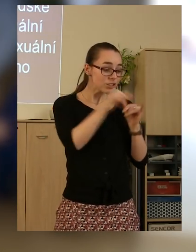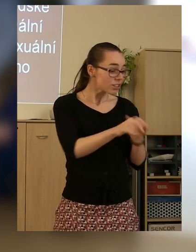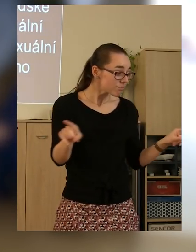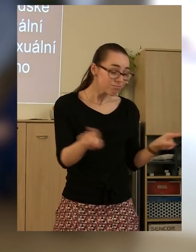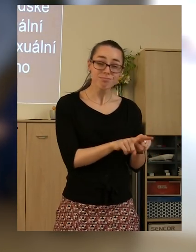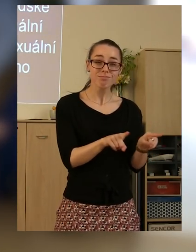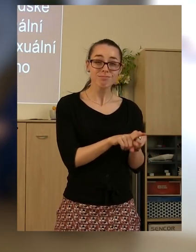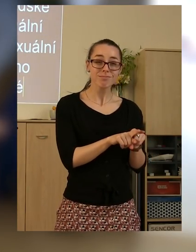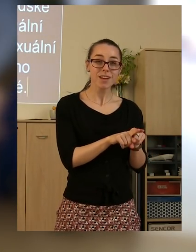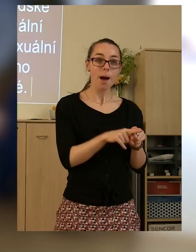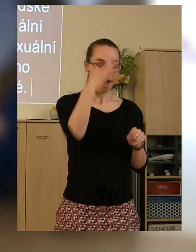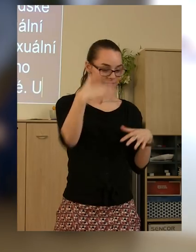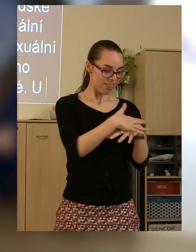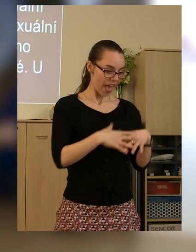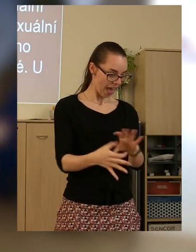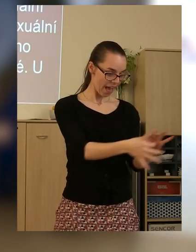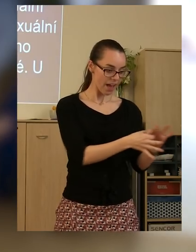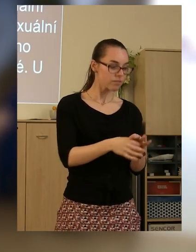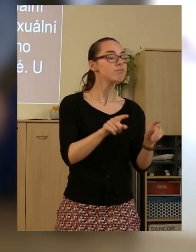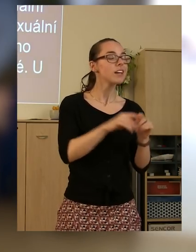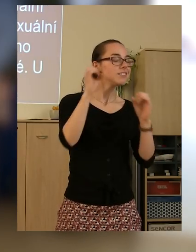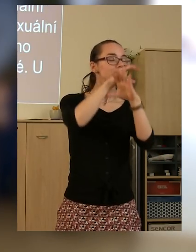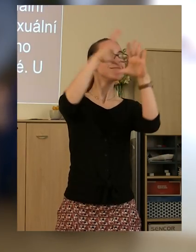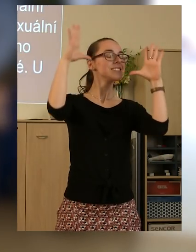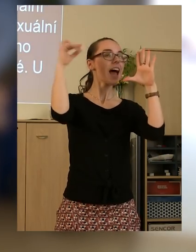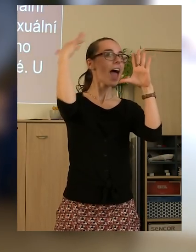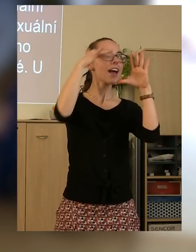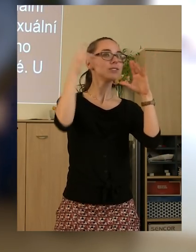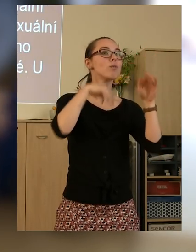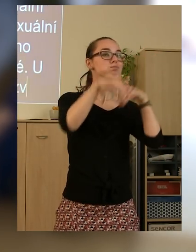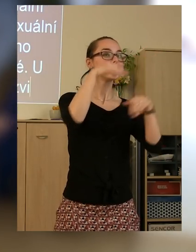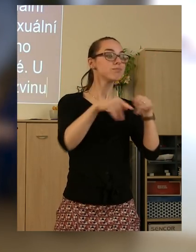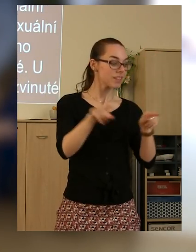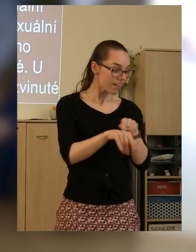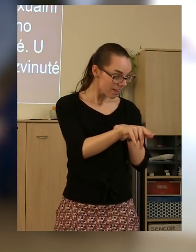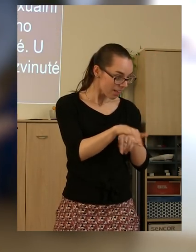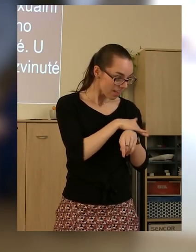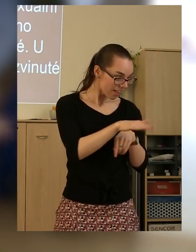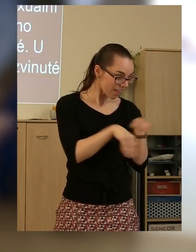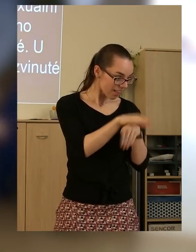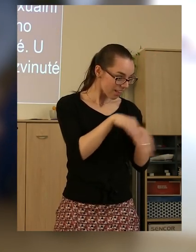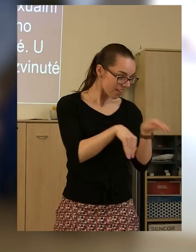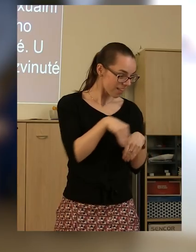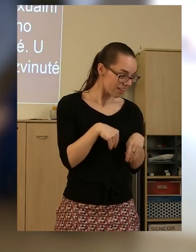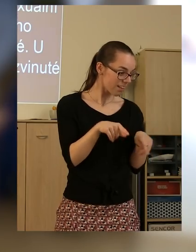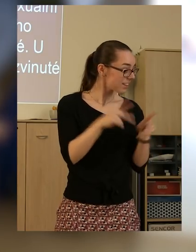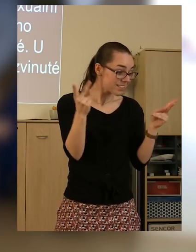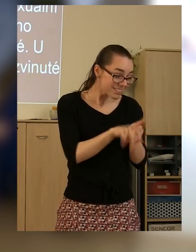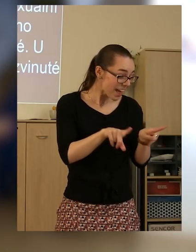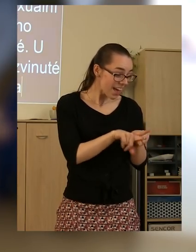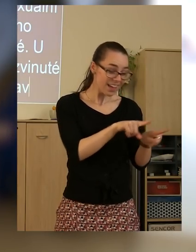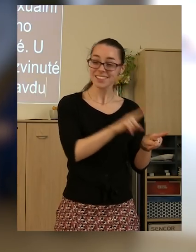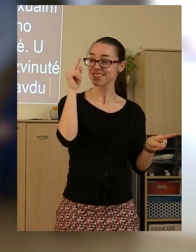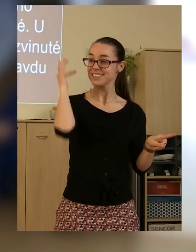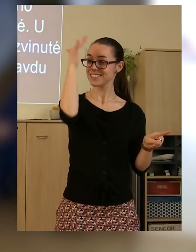méně rozvinutý než vědomí člověka, tak vidíte, že to zvíře jakoby v podstatě opravdu jako fyzicky dělá to, po čem se mu